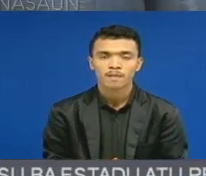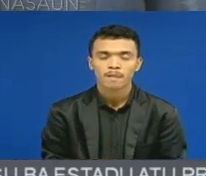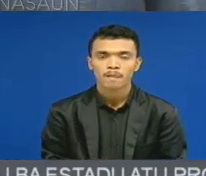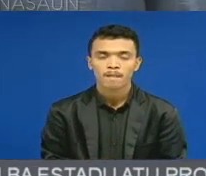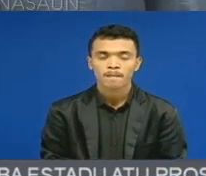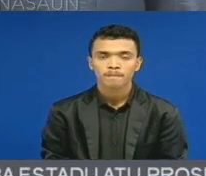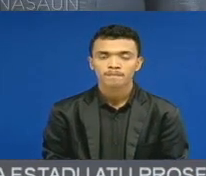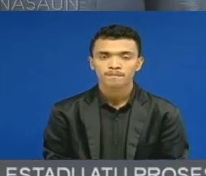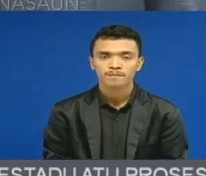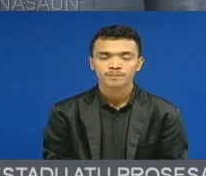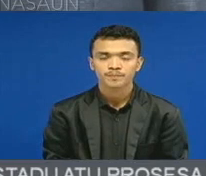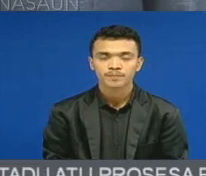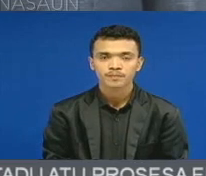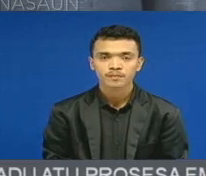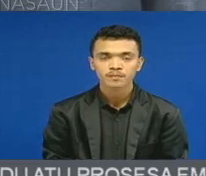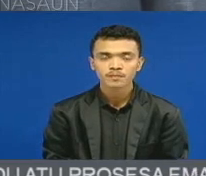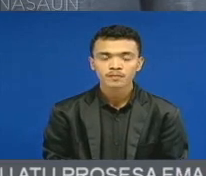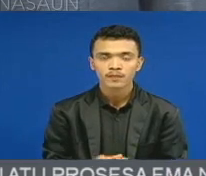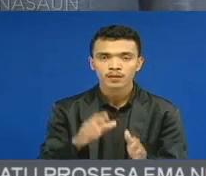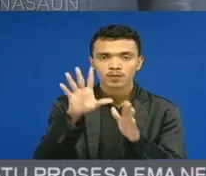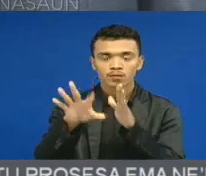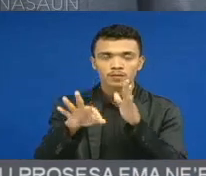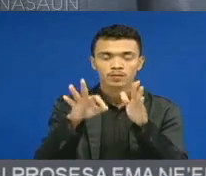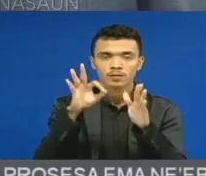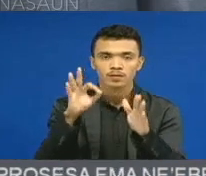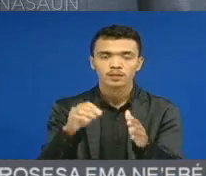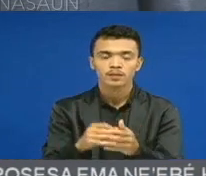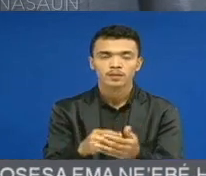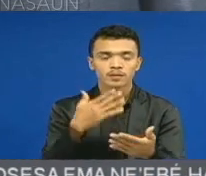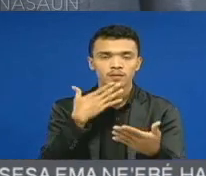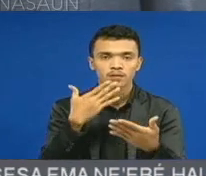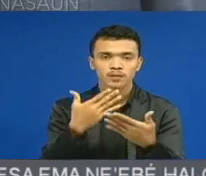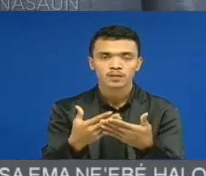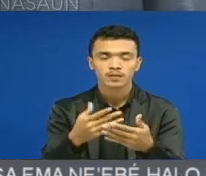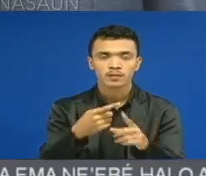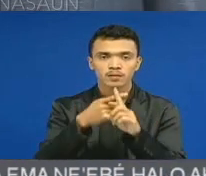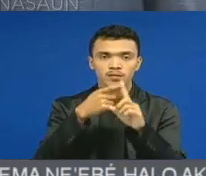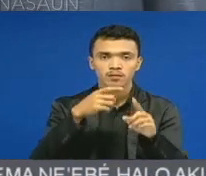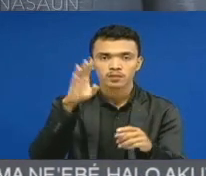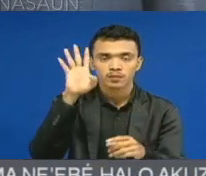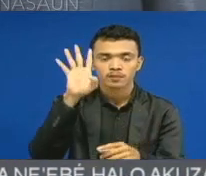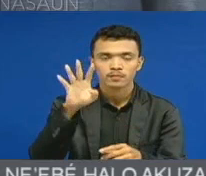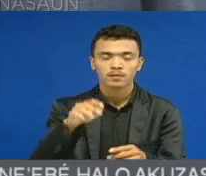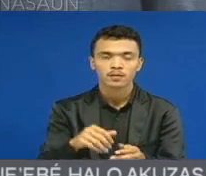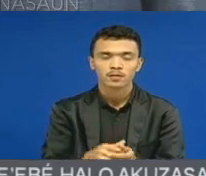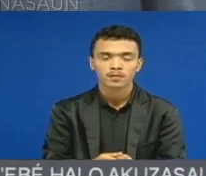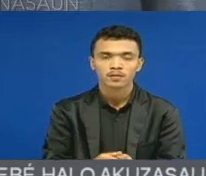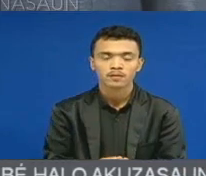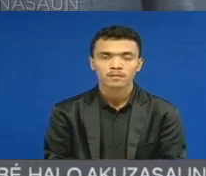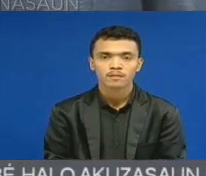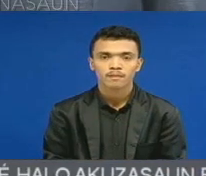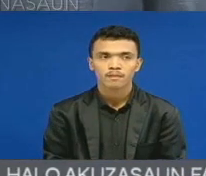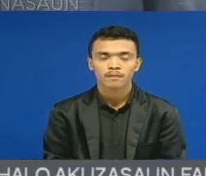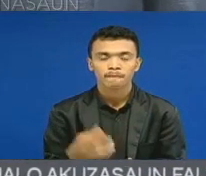untuk mendapatkan bibit yang terbaik dari keempat community ini di samping itu